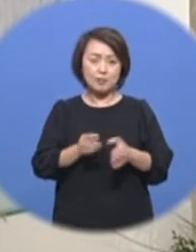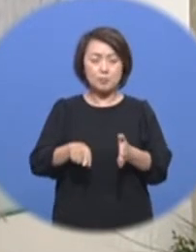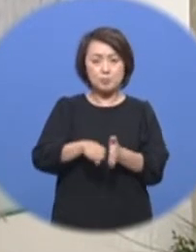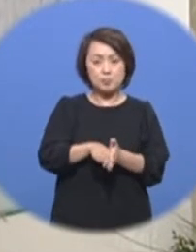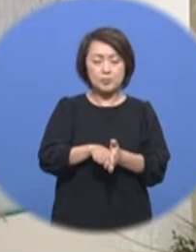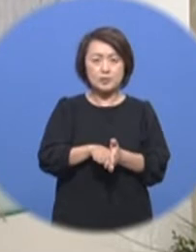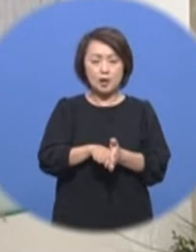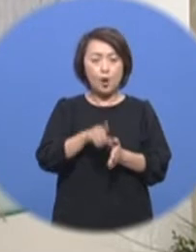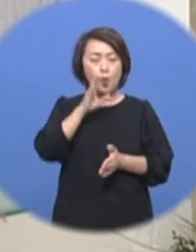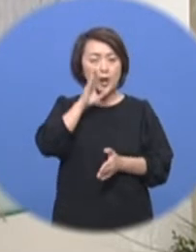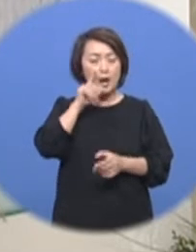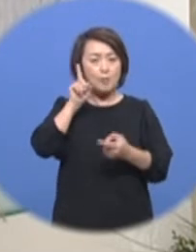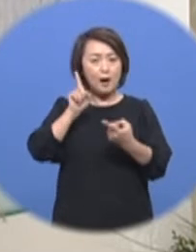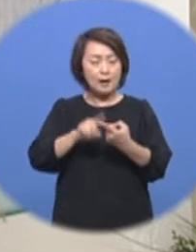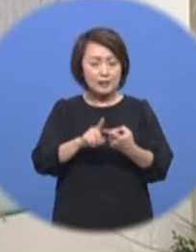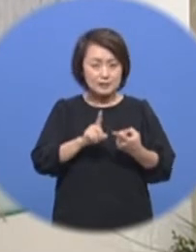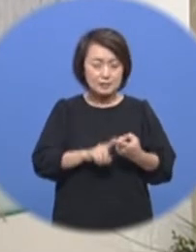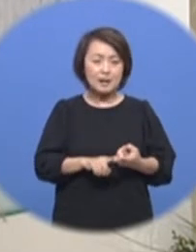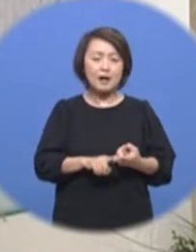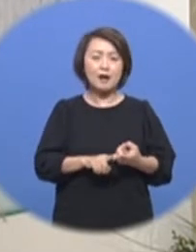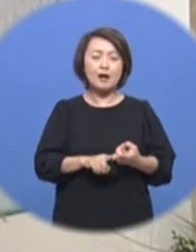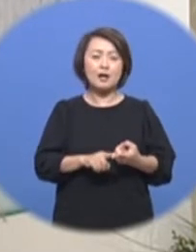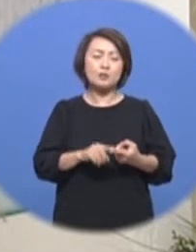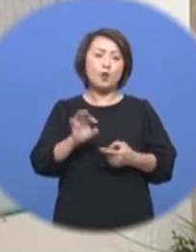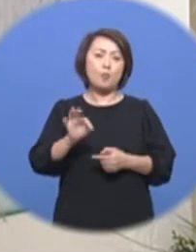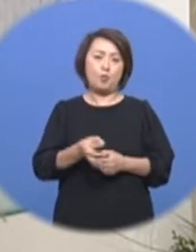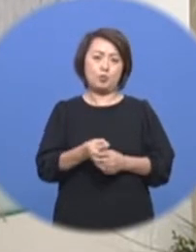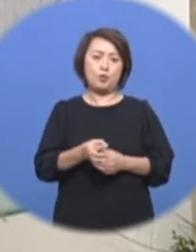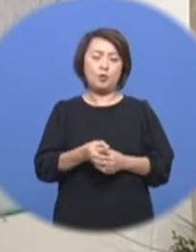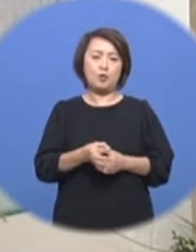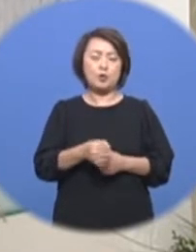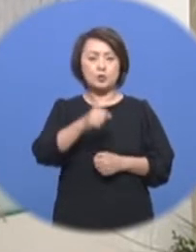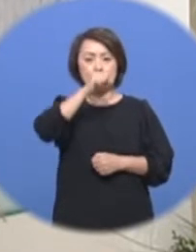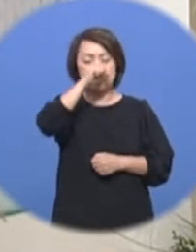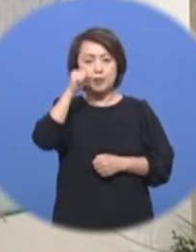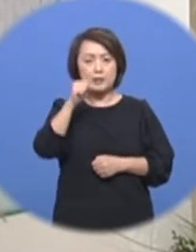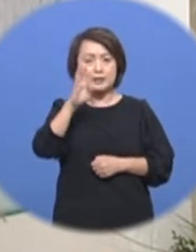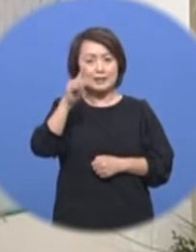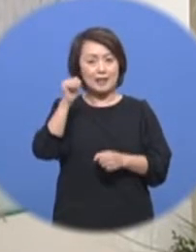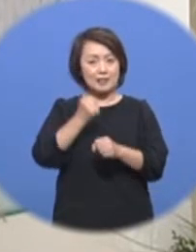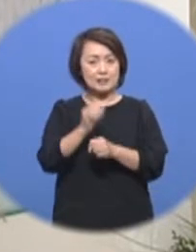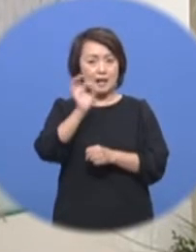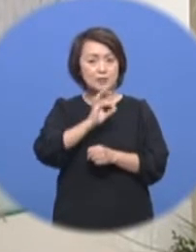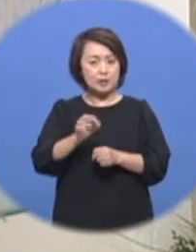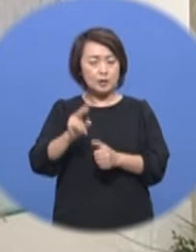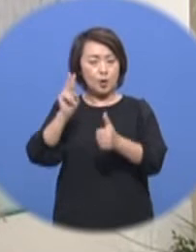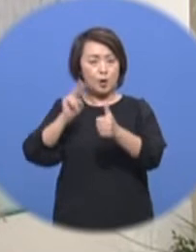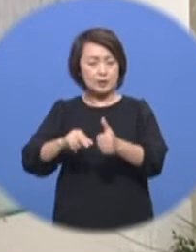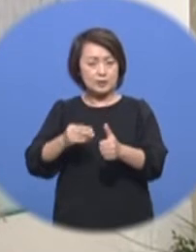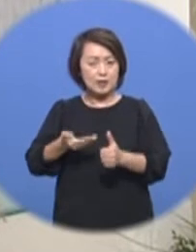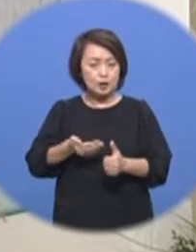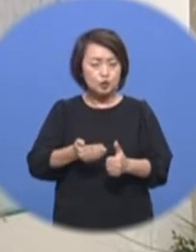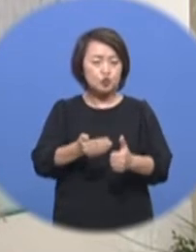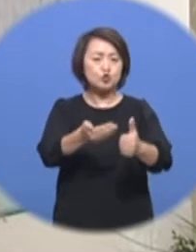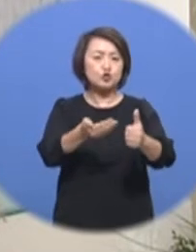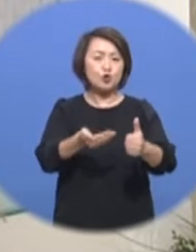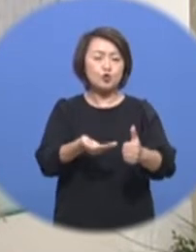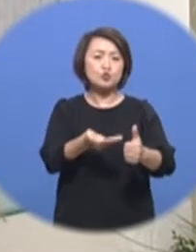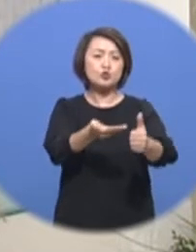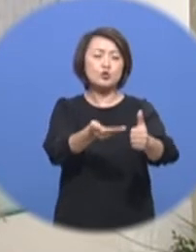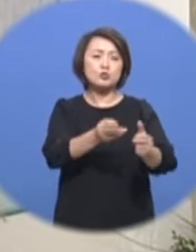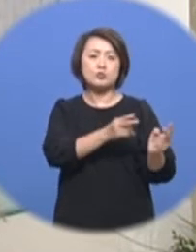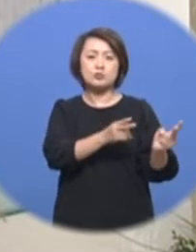さ、和歌山ならではのものという観点で優れた県産品を認定推奨する制度です